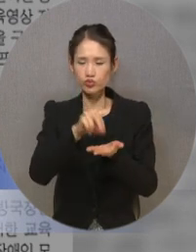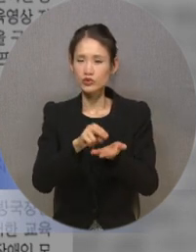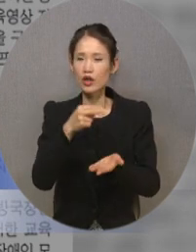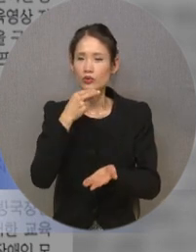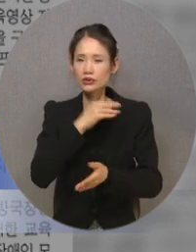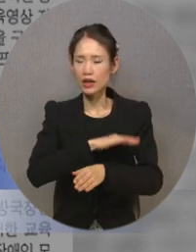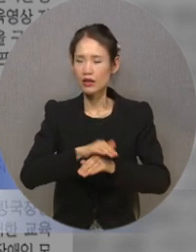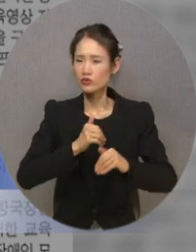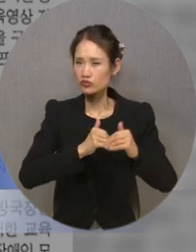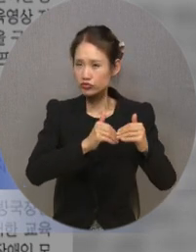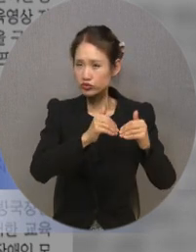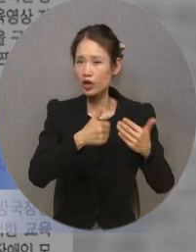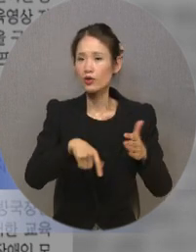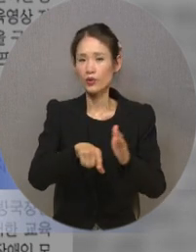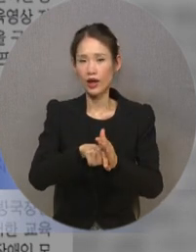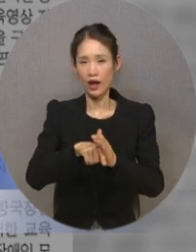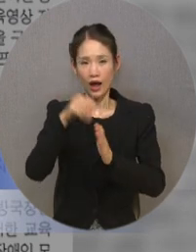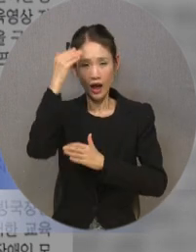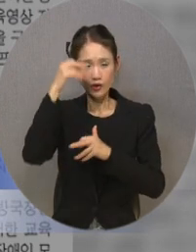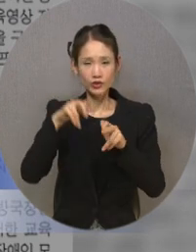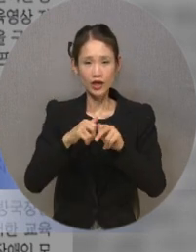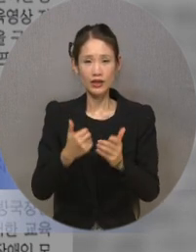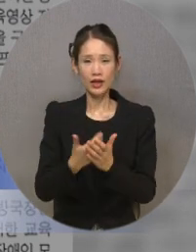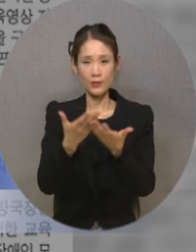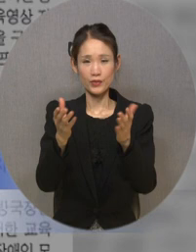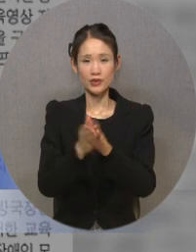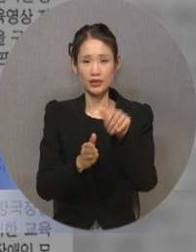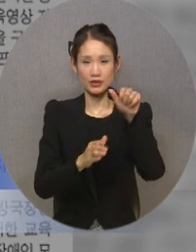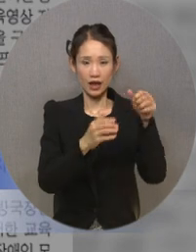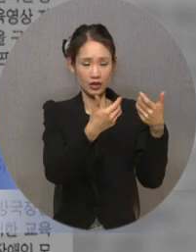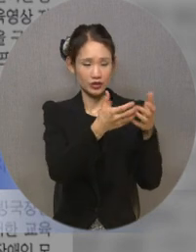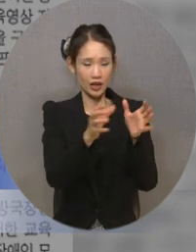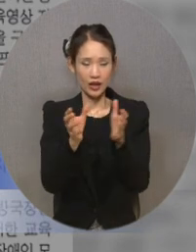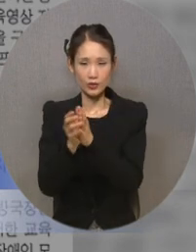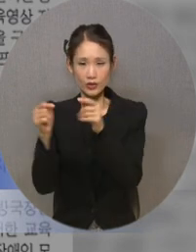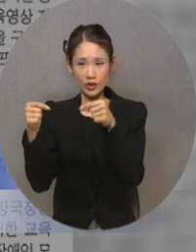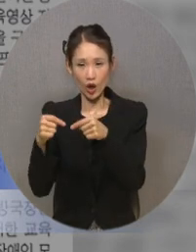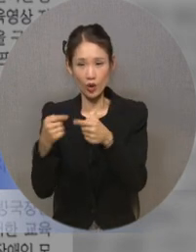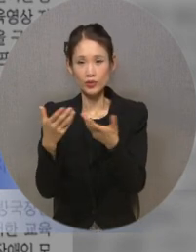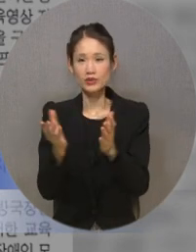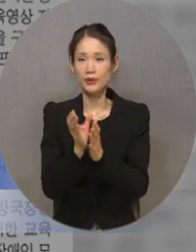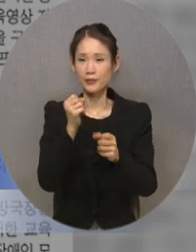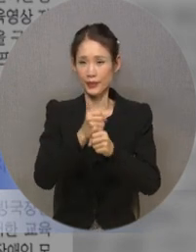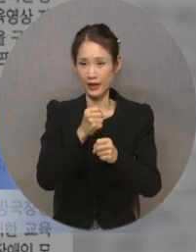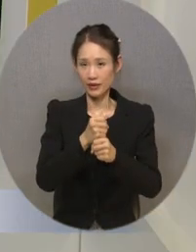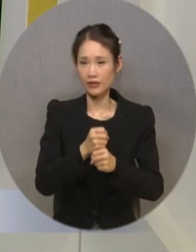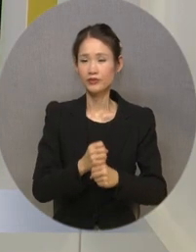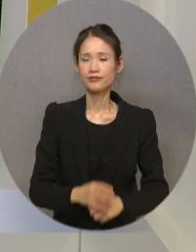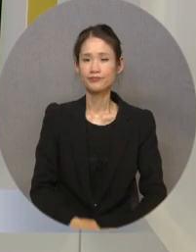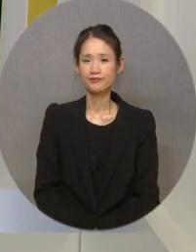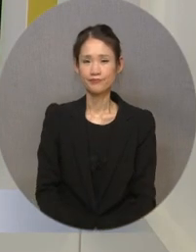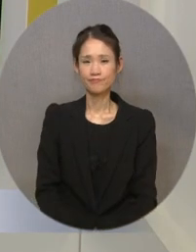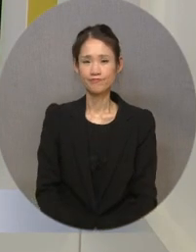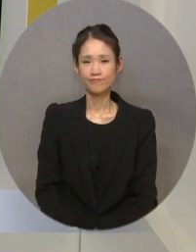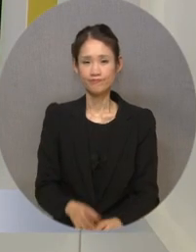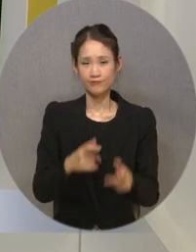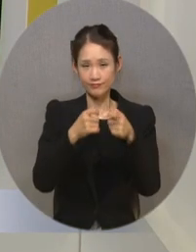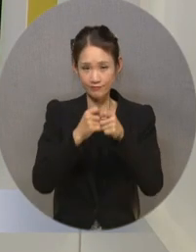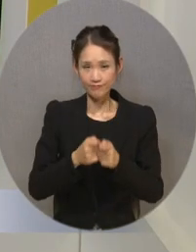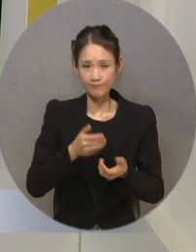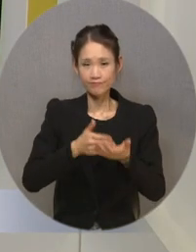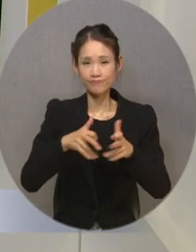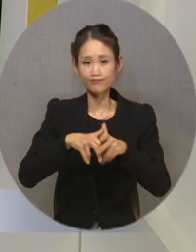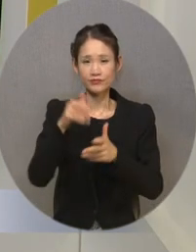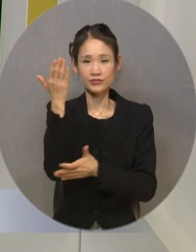있도록 한국장행개발원 등 5개 단체와 협의체를 구성했다는 소식입니다 더 자세한